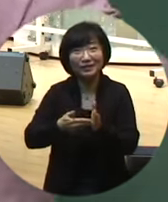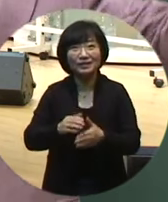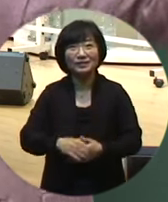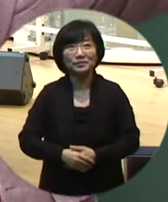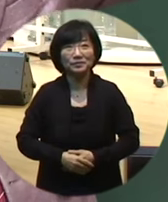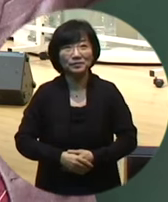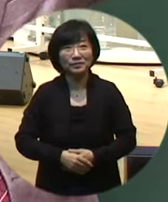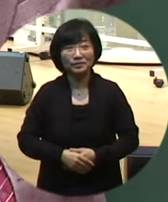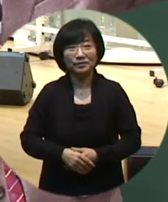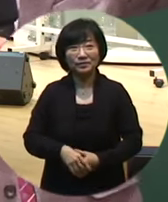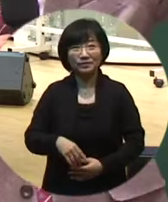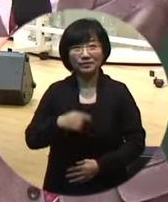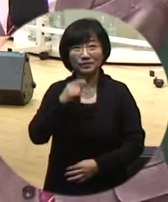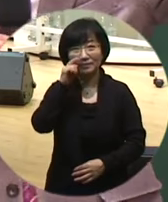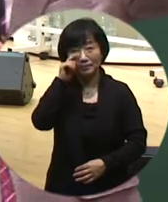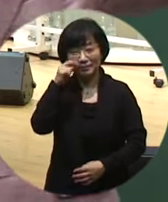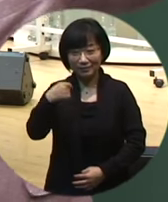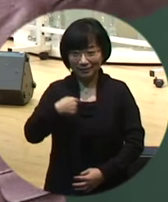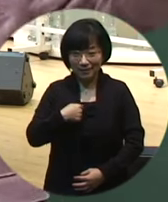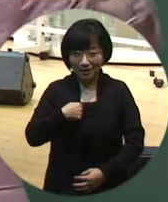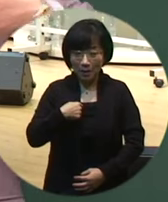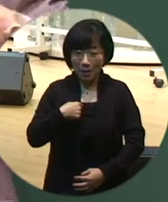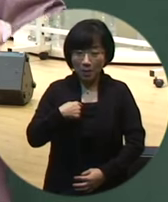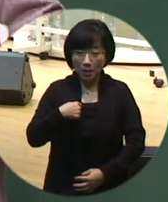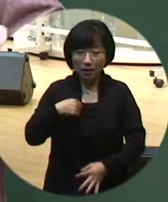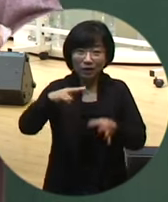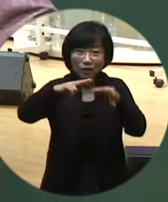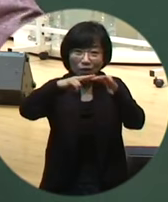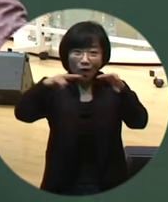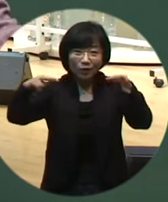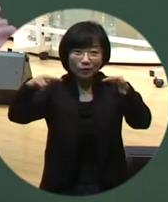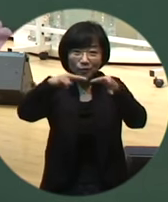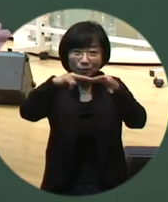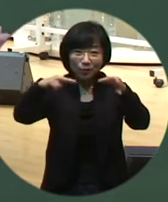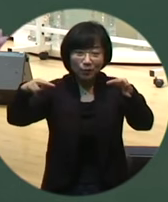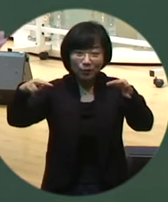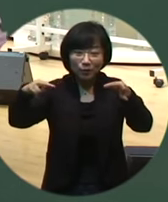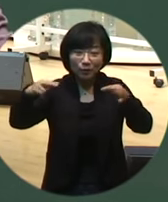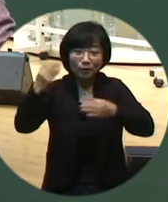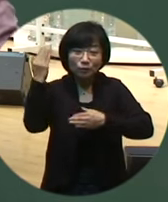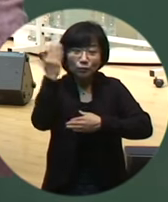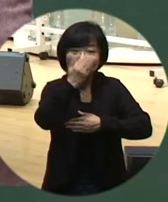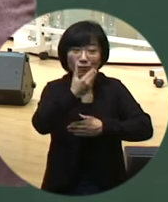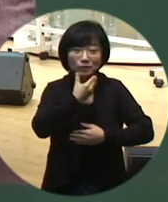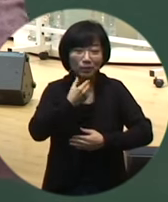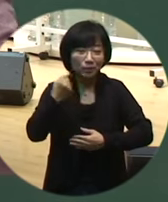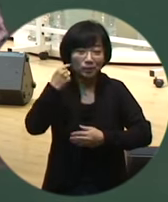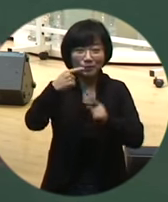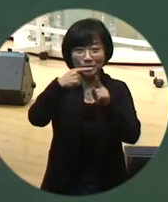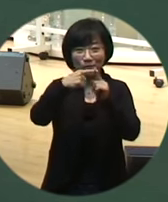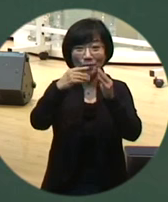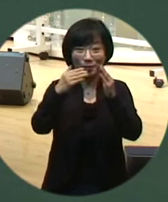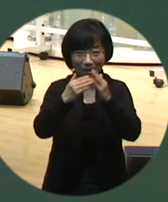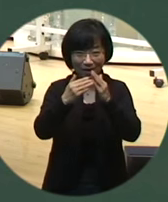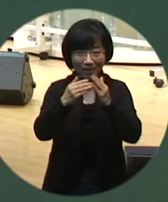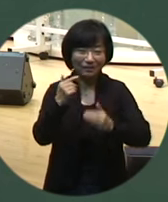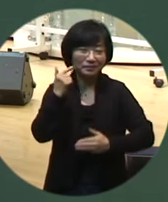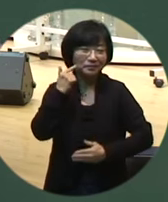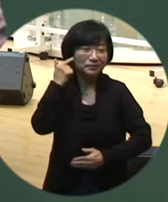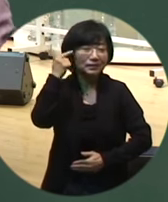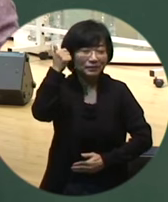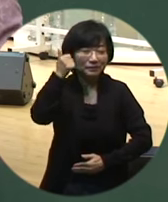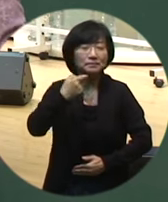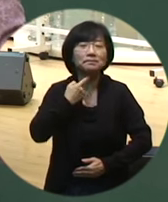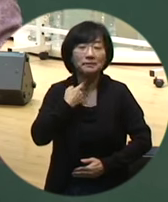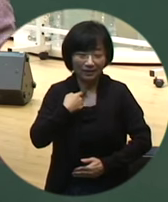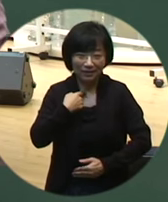저 여기서 가까운 여의도 순복음교회 이제 부목사 출신이요. And so after I became pastor, I was actually an associate pastor